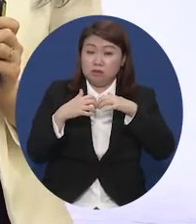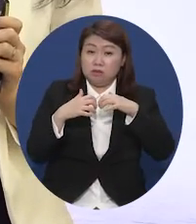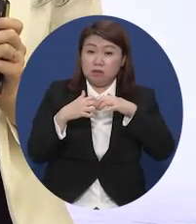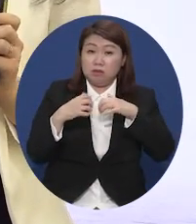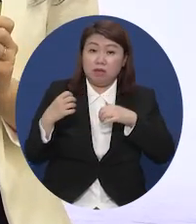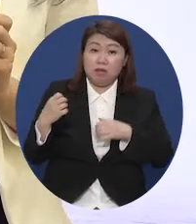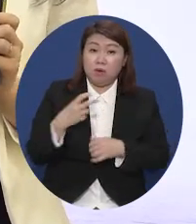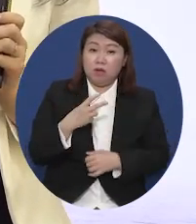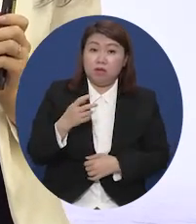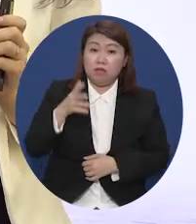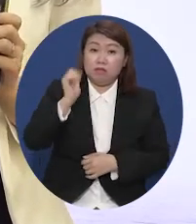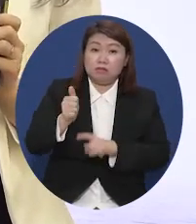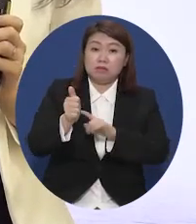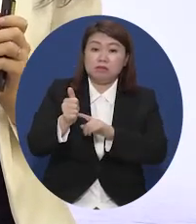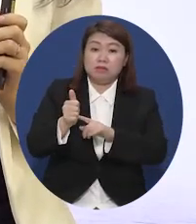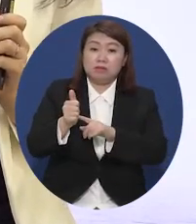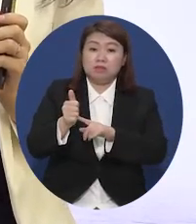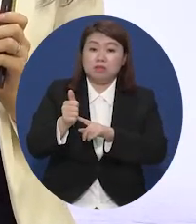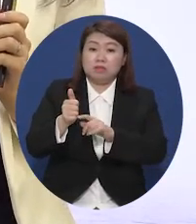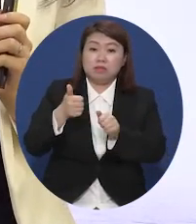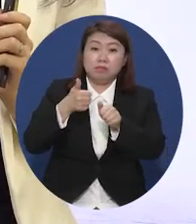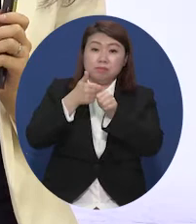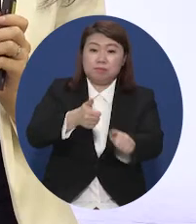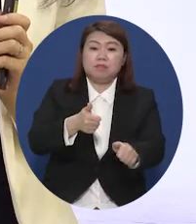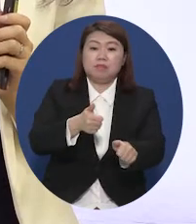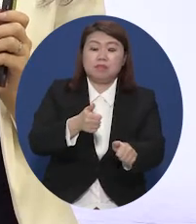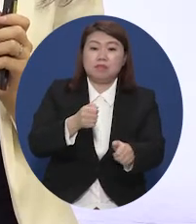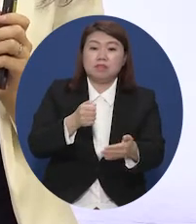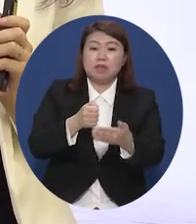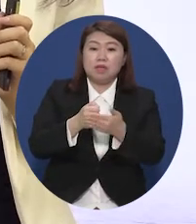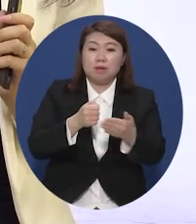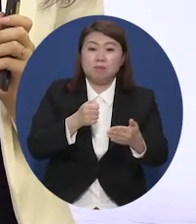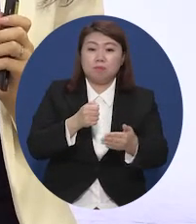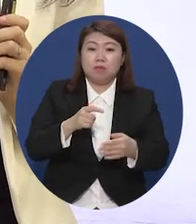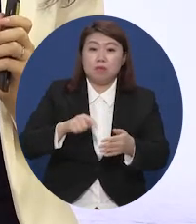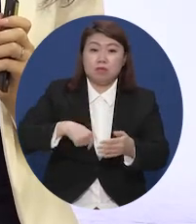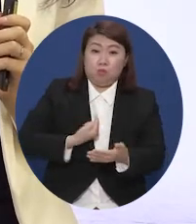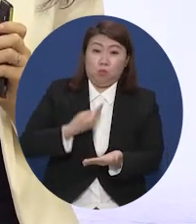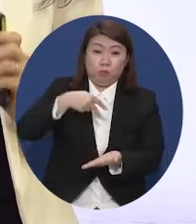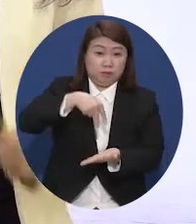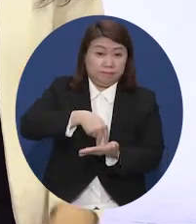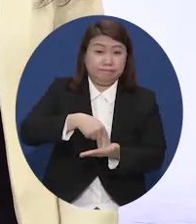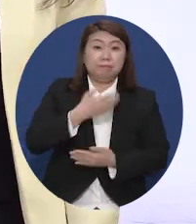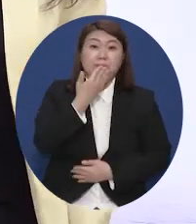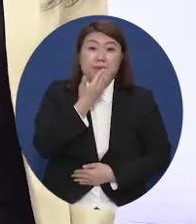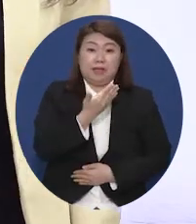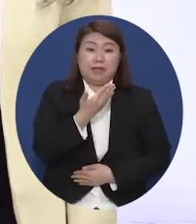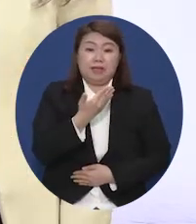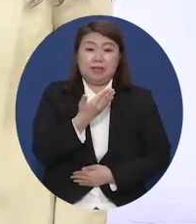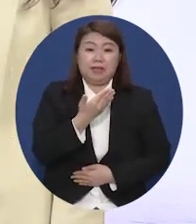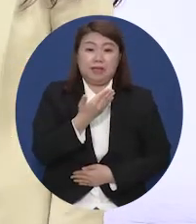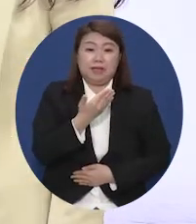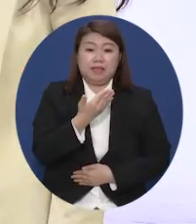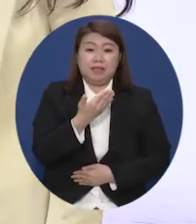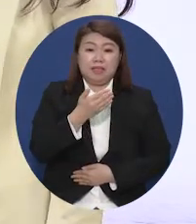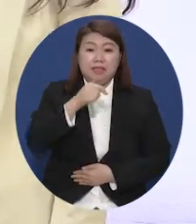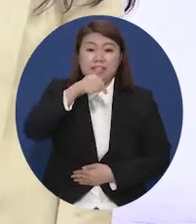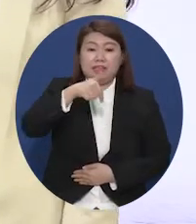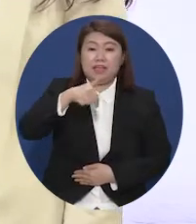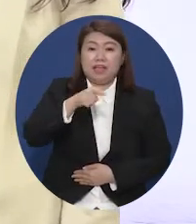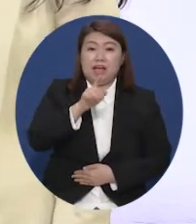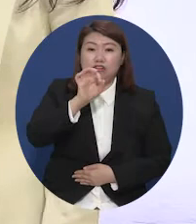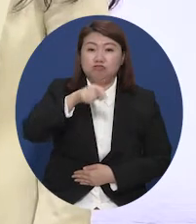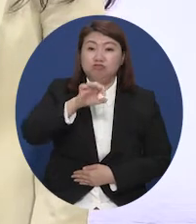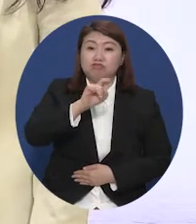전쟁을 일으키고 꽃반의 왕을 참수함으로 그것을 계기로 끼리고와가 독립을 이뤄내게 됩니다 그래서 이